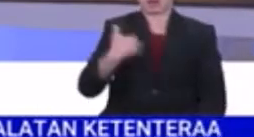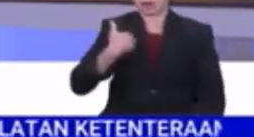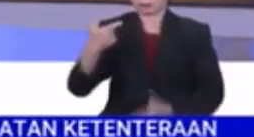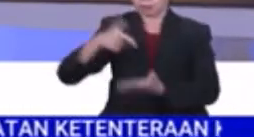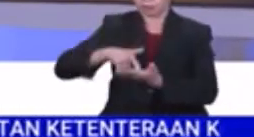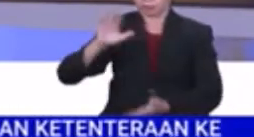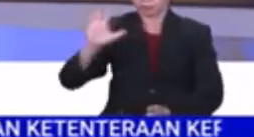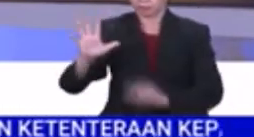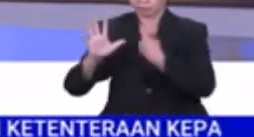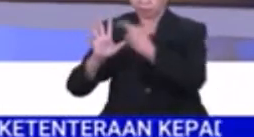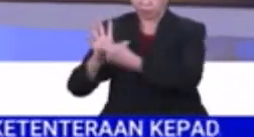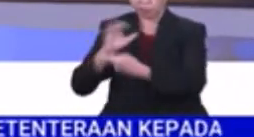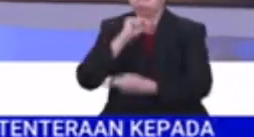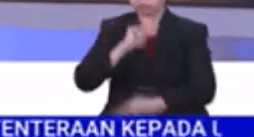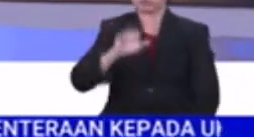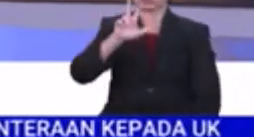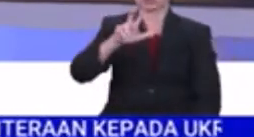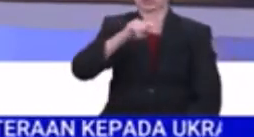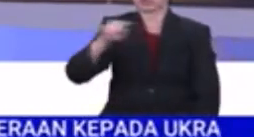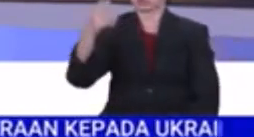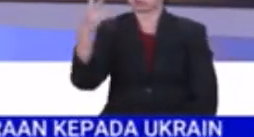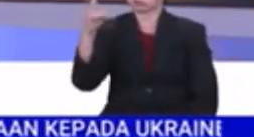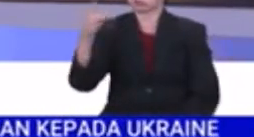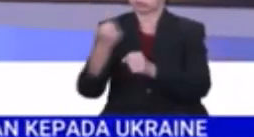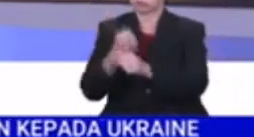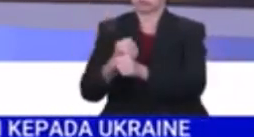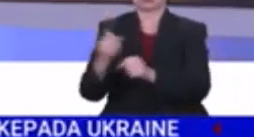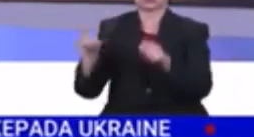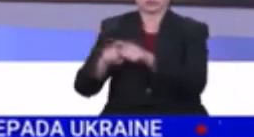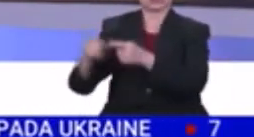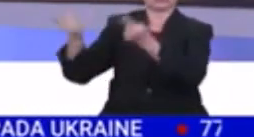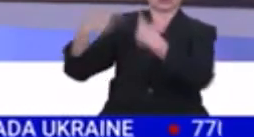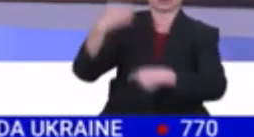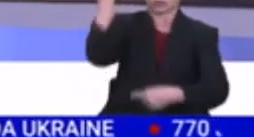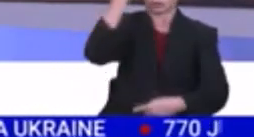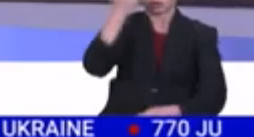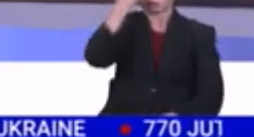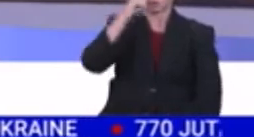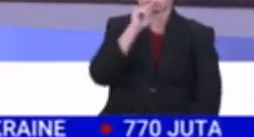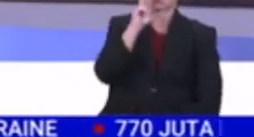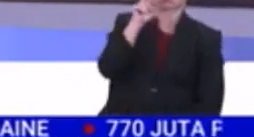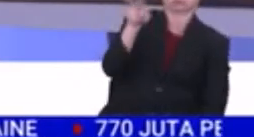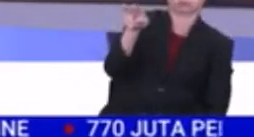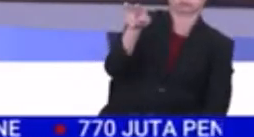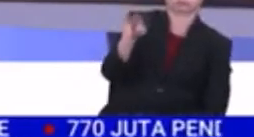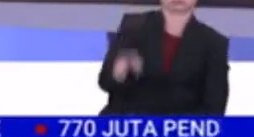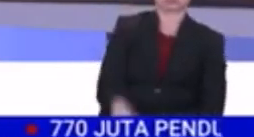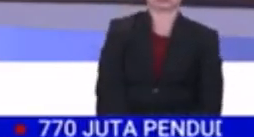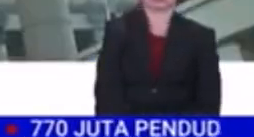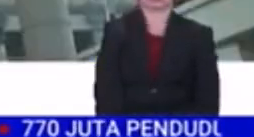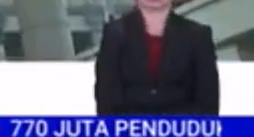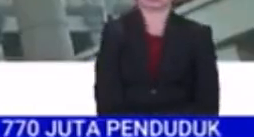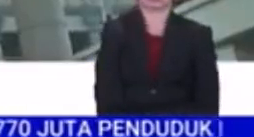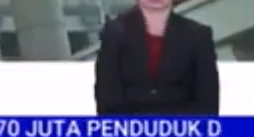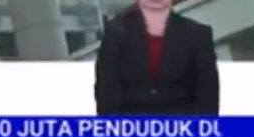berusia antara tiga hingga 17 tahun hadir ke mahkamah bagi sesi pengecaman tersebut